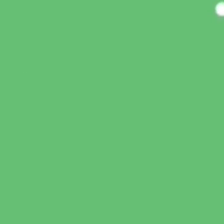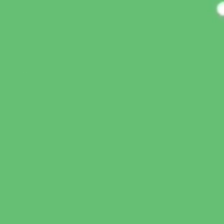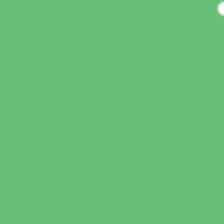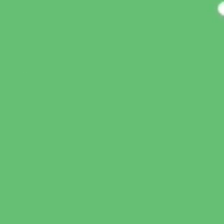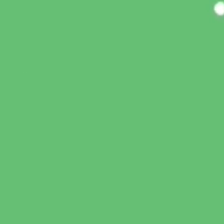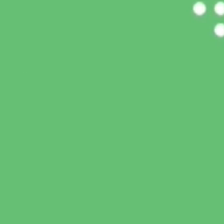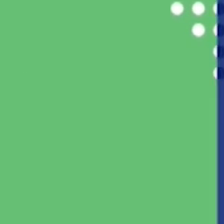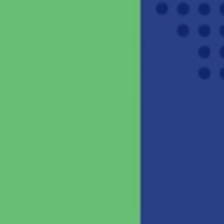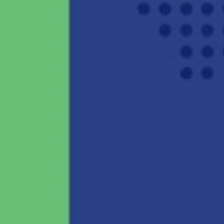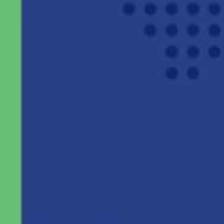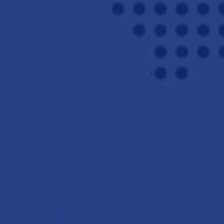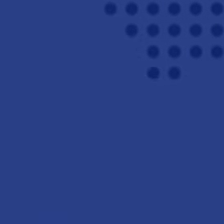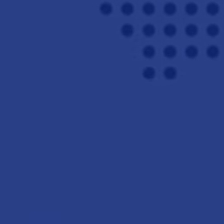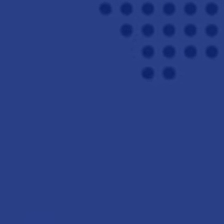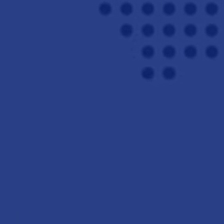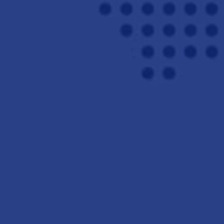Музика